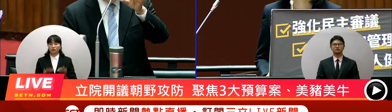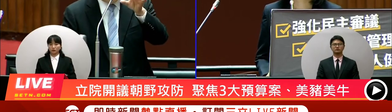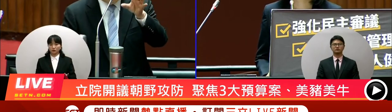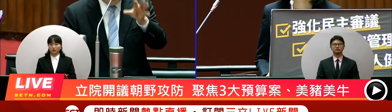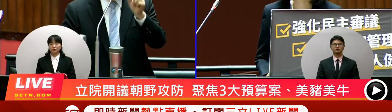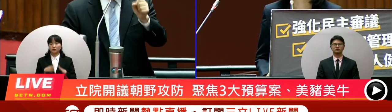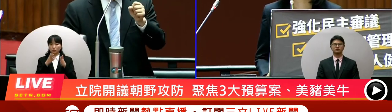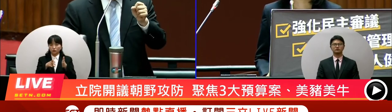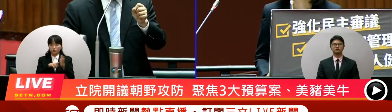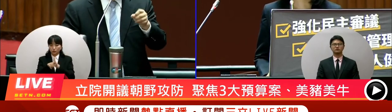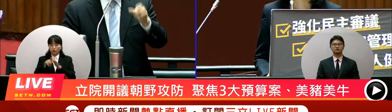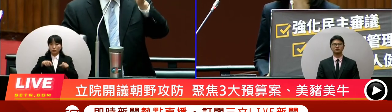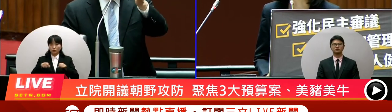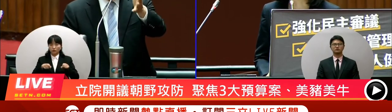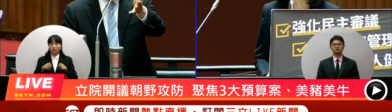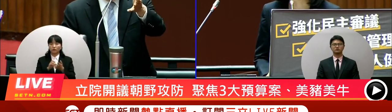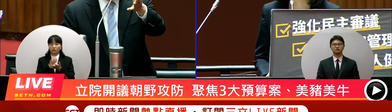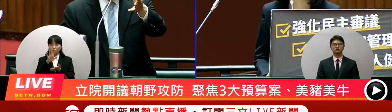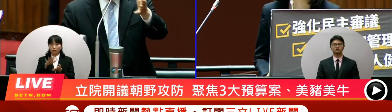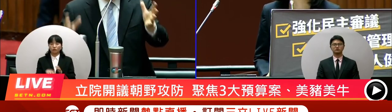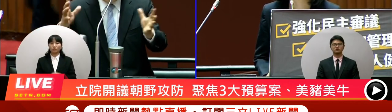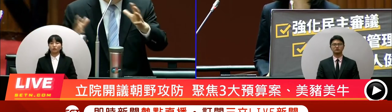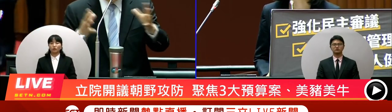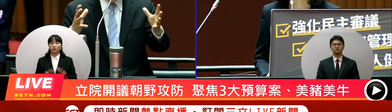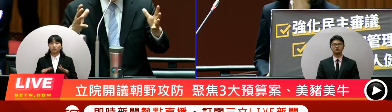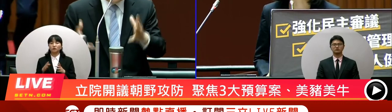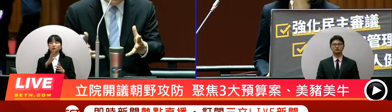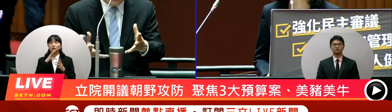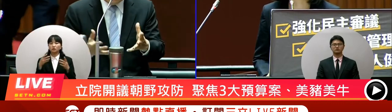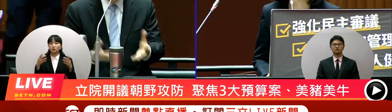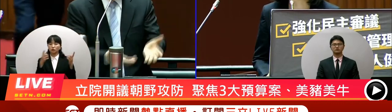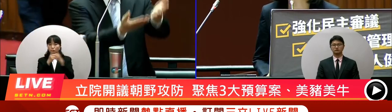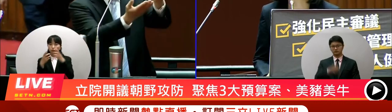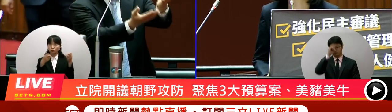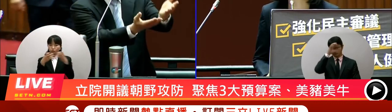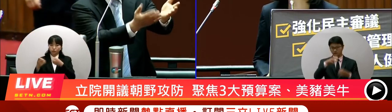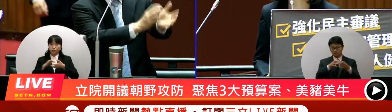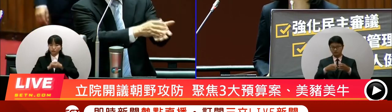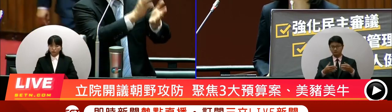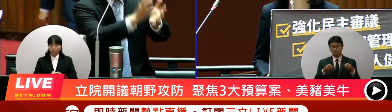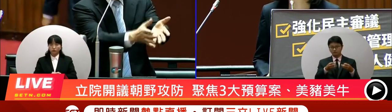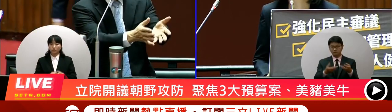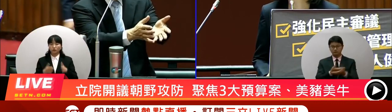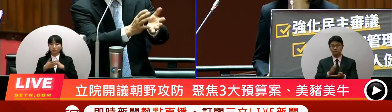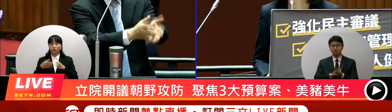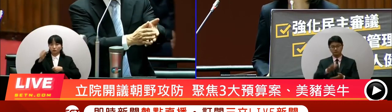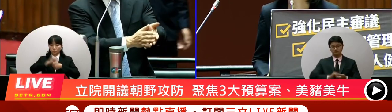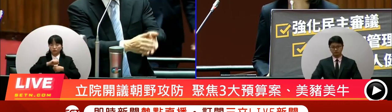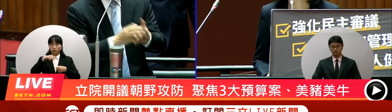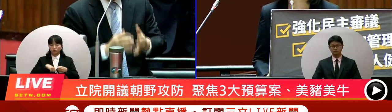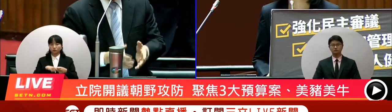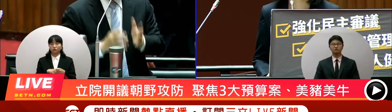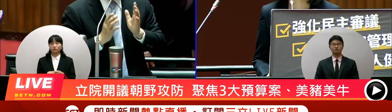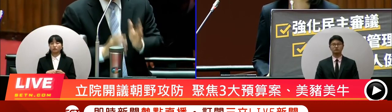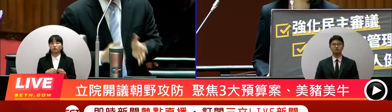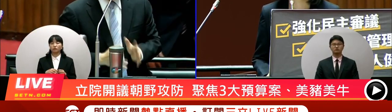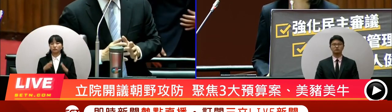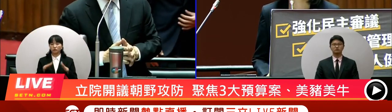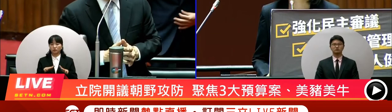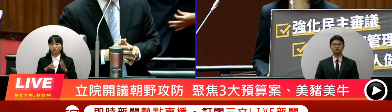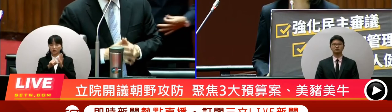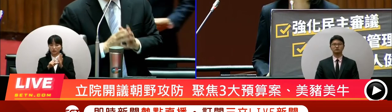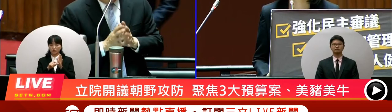个是个专案报告， 是到我们 是因为朝野 党团协商之后就已经决定 了才加的一个，所以在时